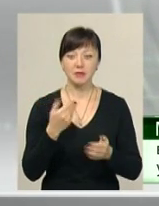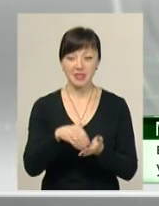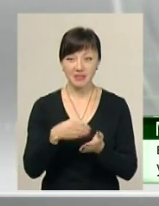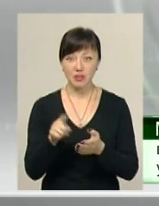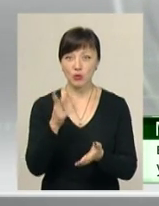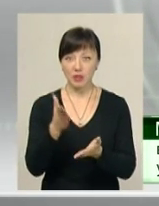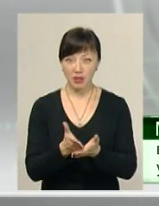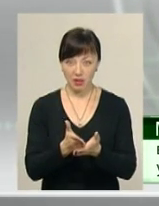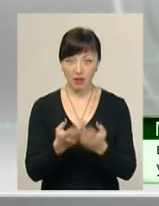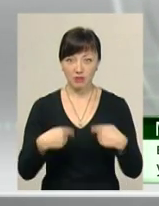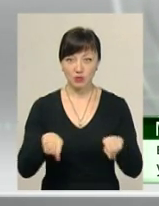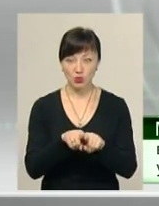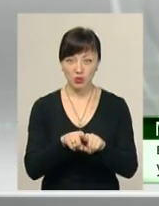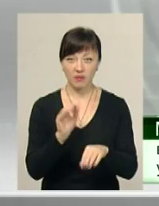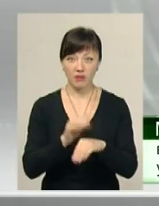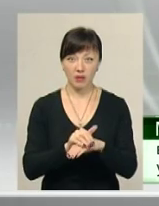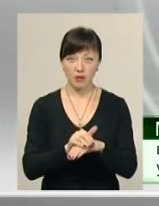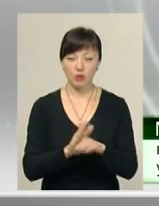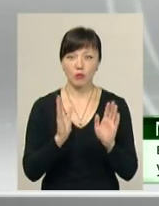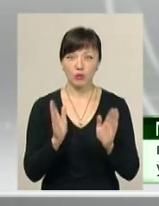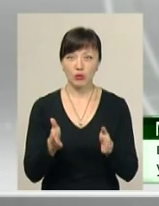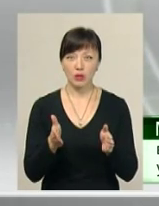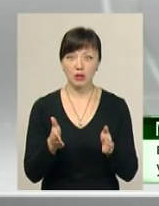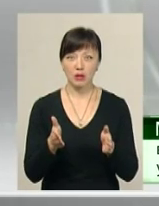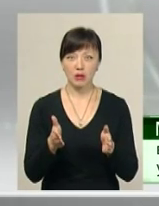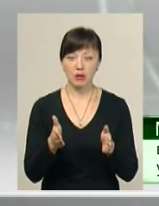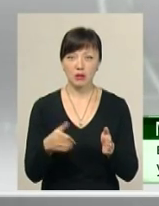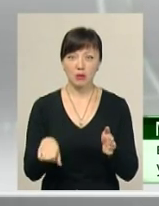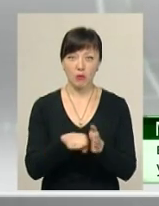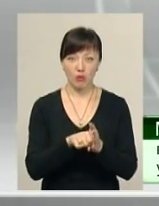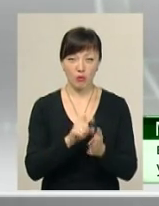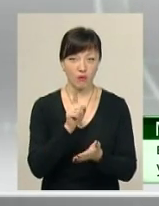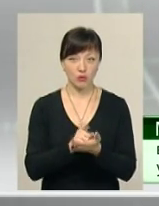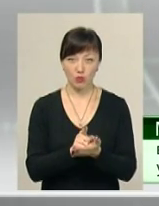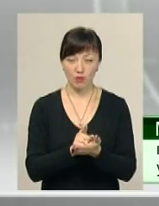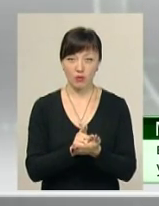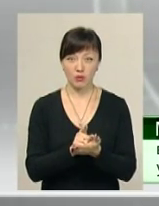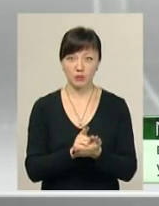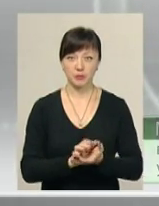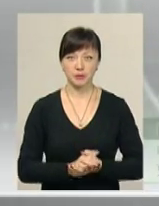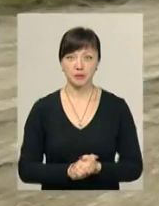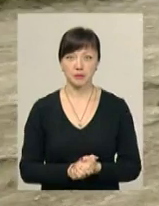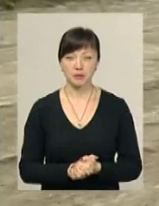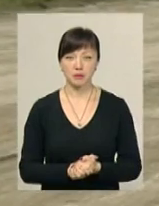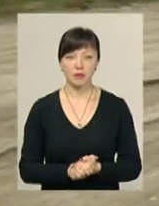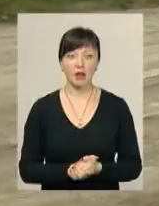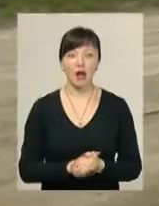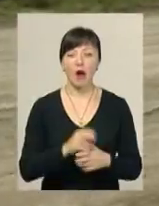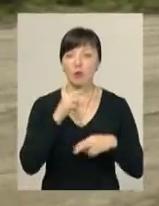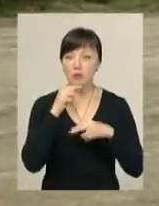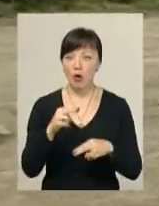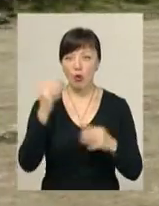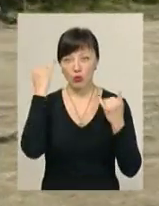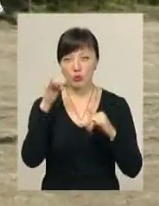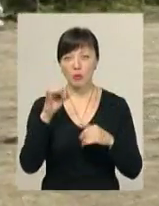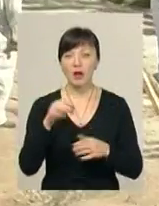яке в зоні захисту виявлене, буде піддане забою. Обов'язково піддане забою. Пильнують не тільки худобу,